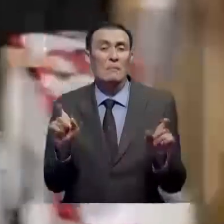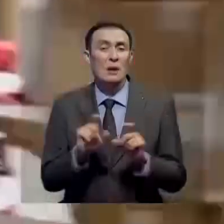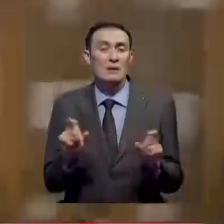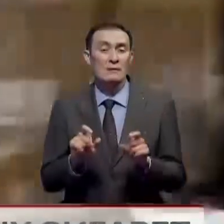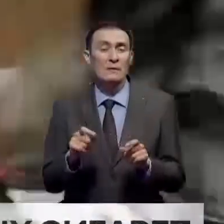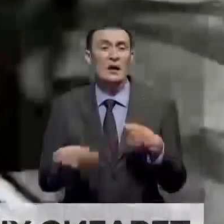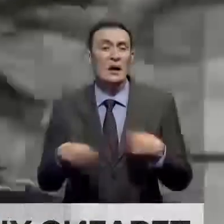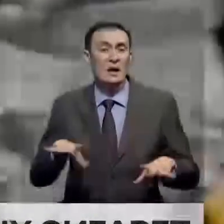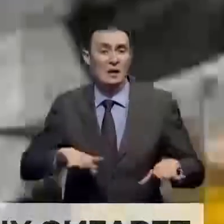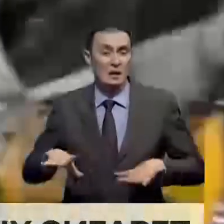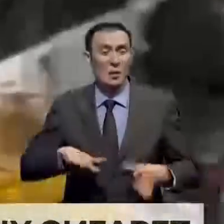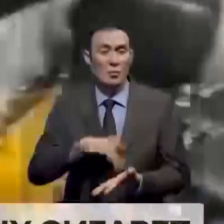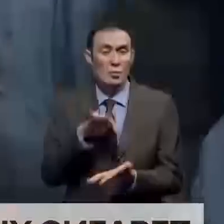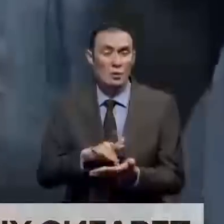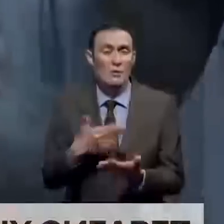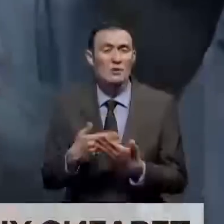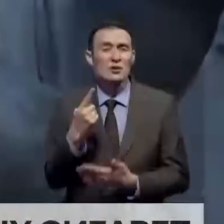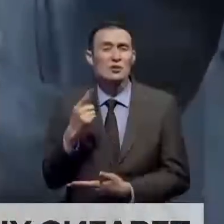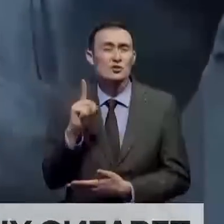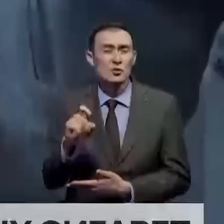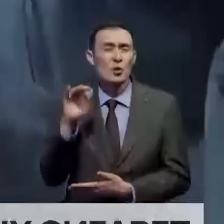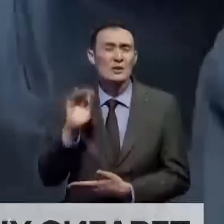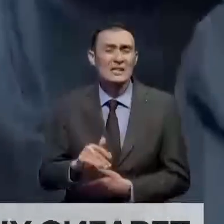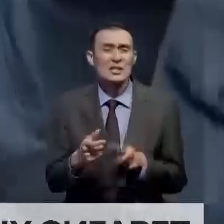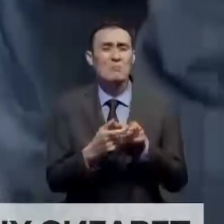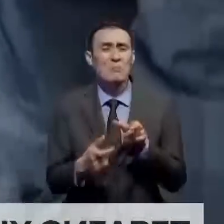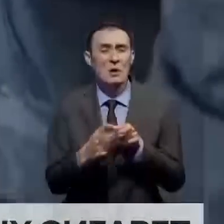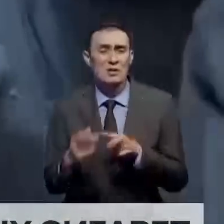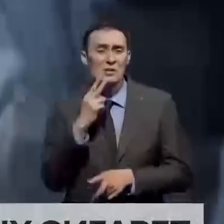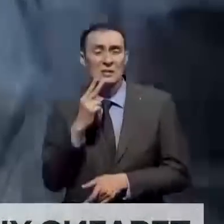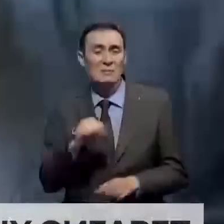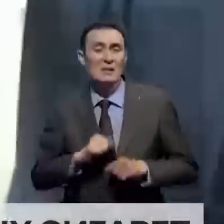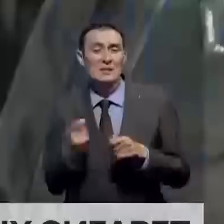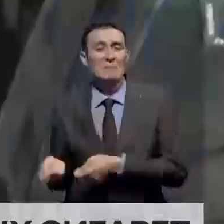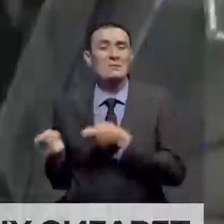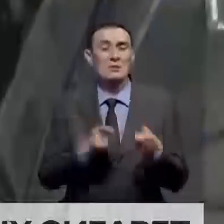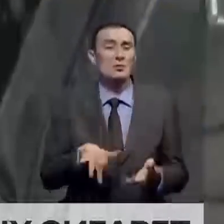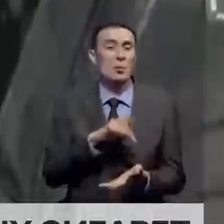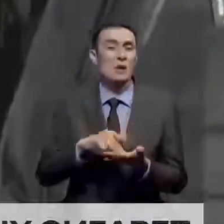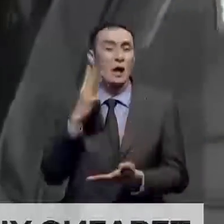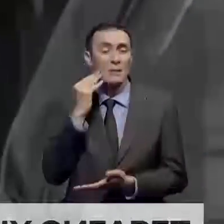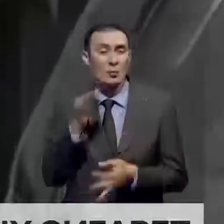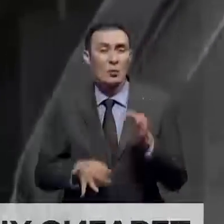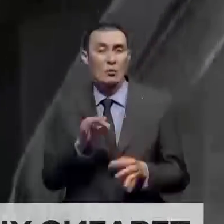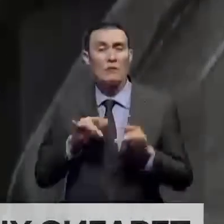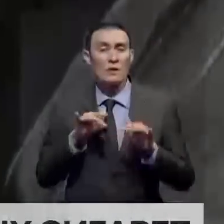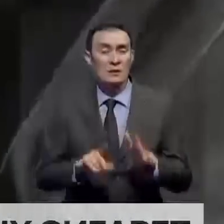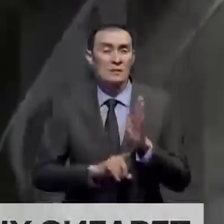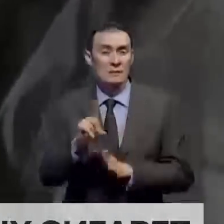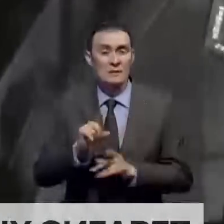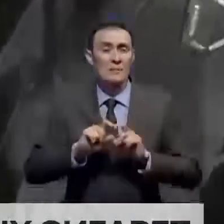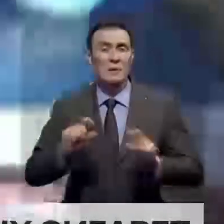розничных продавцов на рынках города. Почти 100 тысяч пачек сигарет мужчина пытался перевезти из Алматы. Уголовное дело